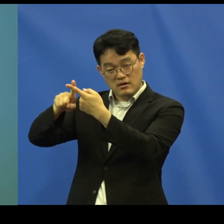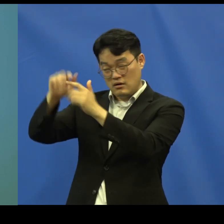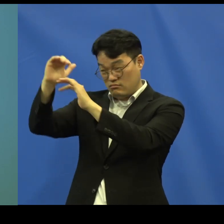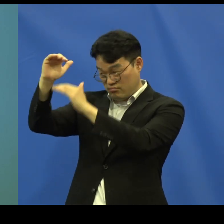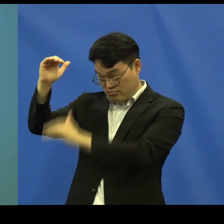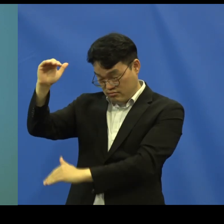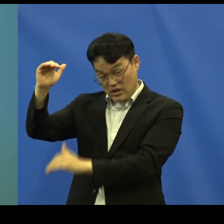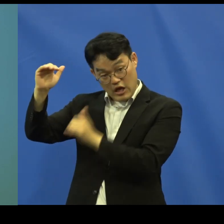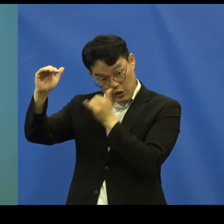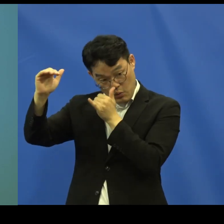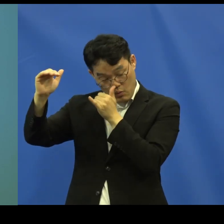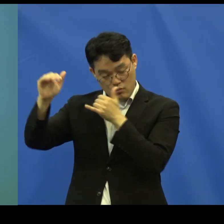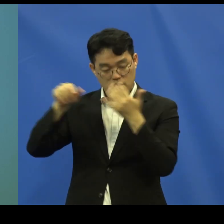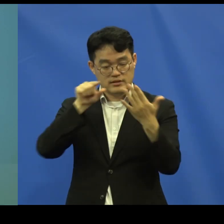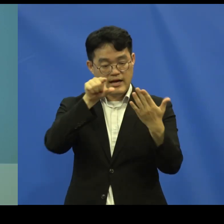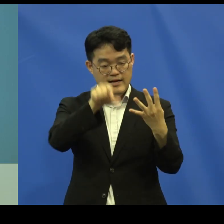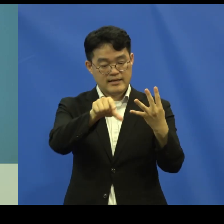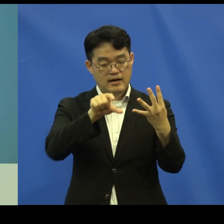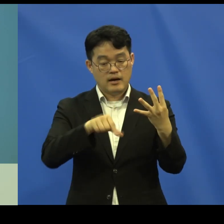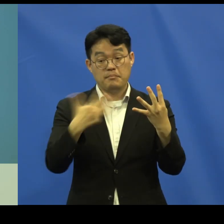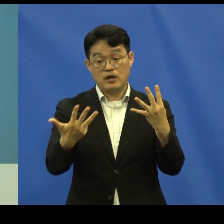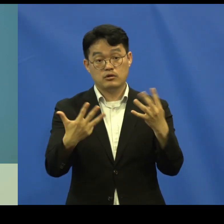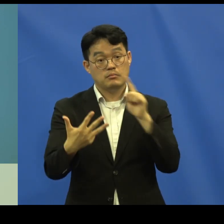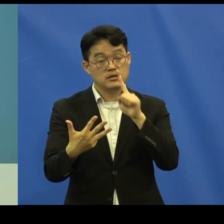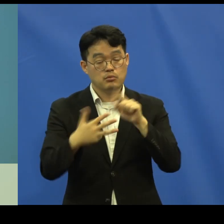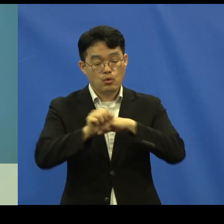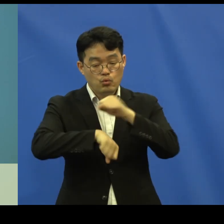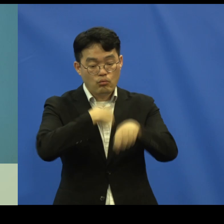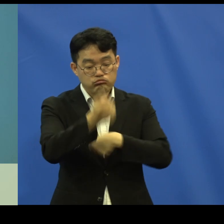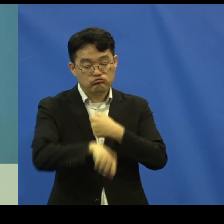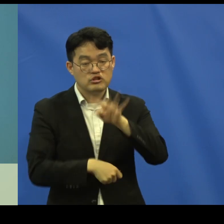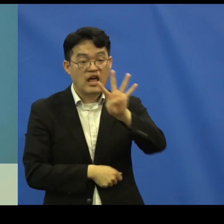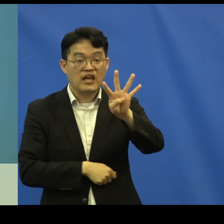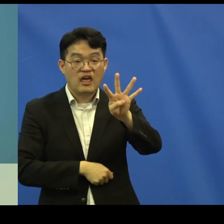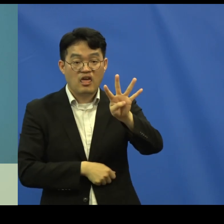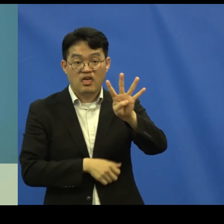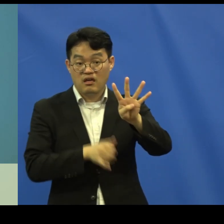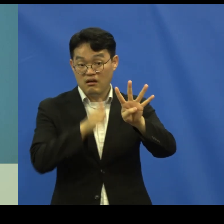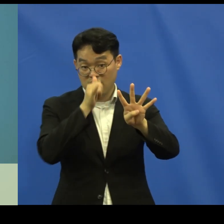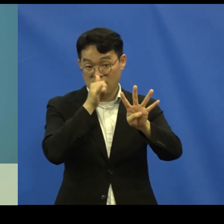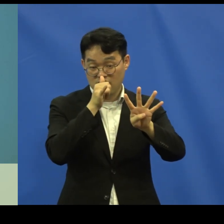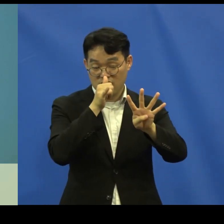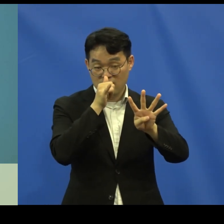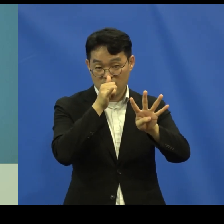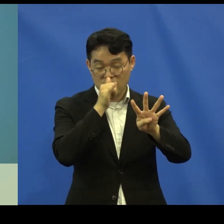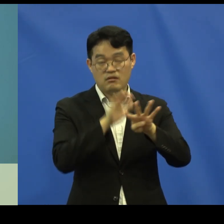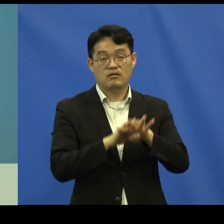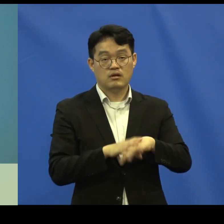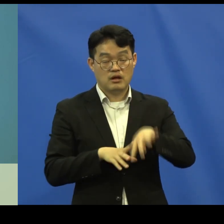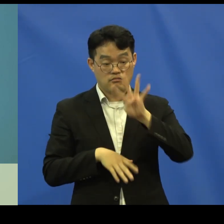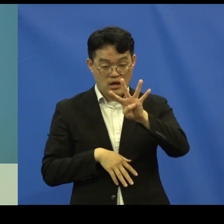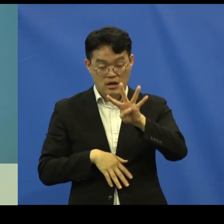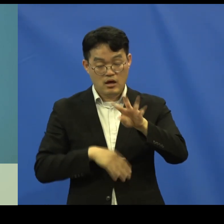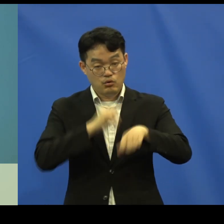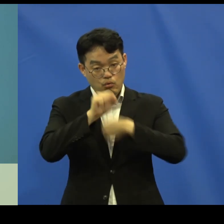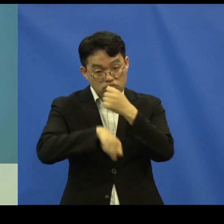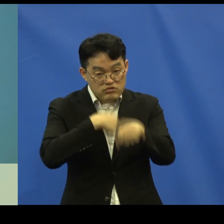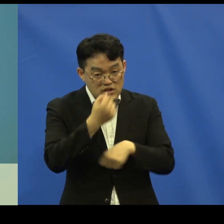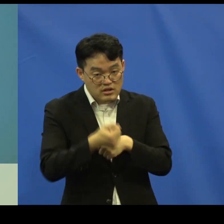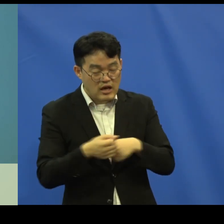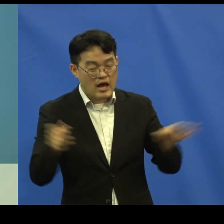8절에도 보면 내 생물은 각각 6날개를 가졌고 그 안과 주에는 눈들이 가득하더라. 그들이 밤낮 쉬지 않고